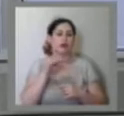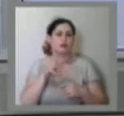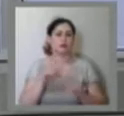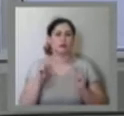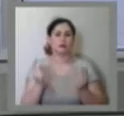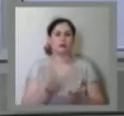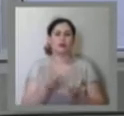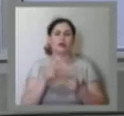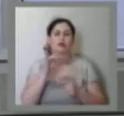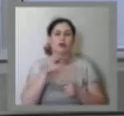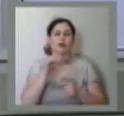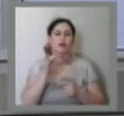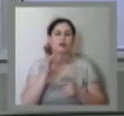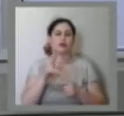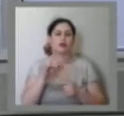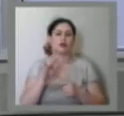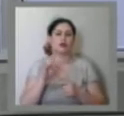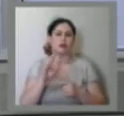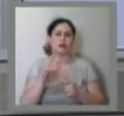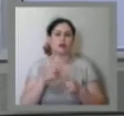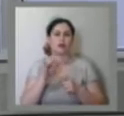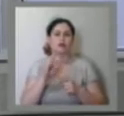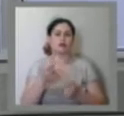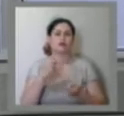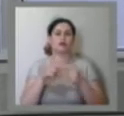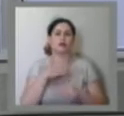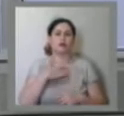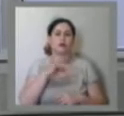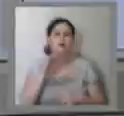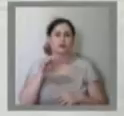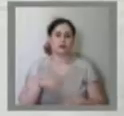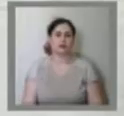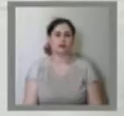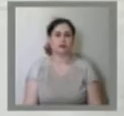Чаплинка, Каланчак та Чонгар. З Каланчака повернулись кореспонденти Суспільного.